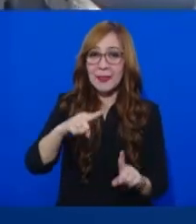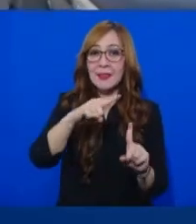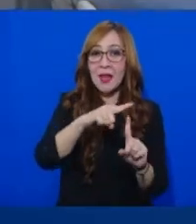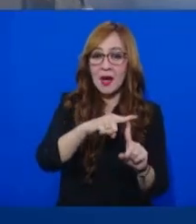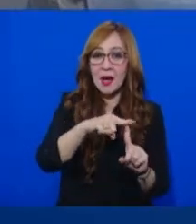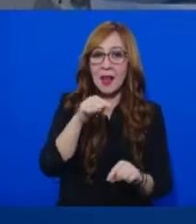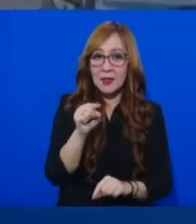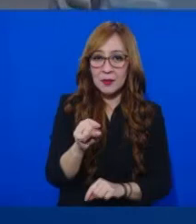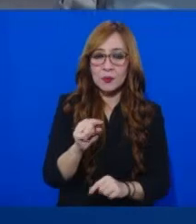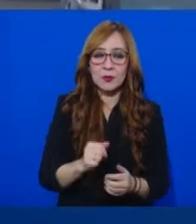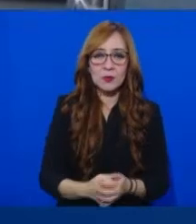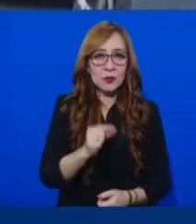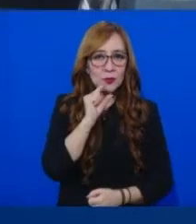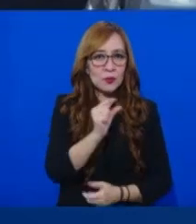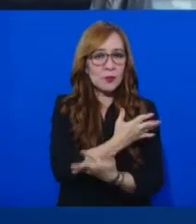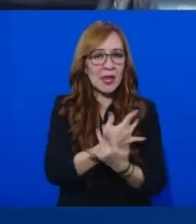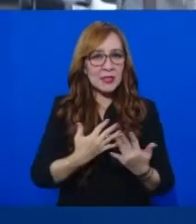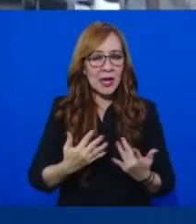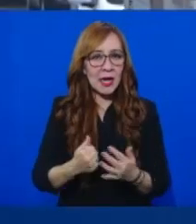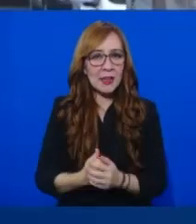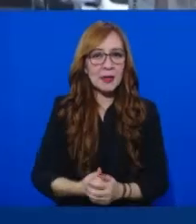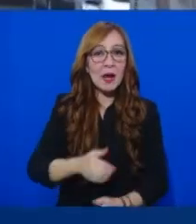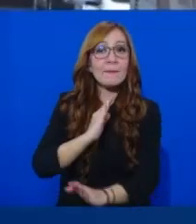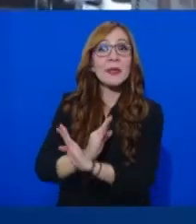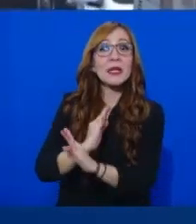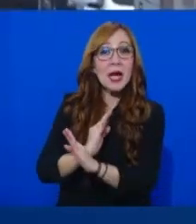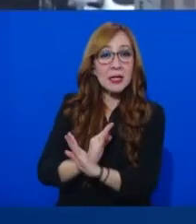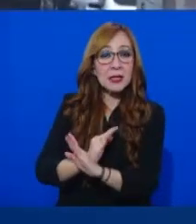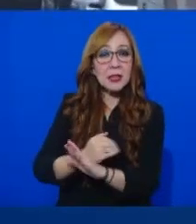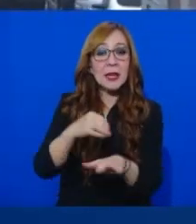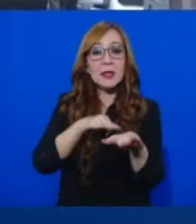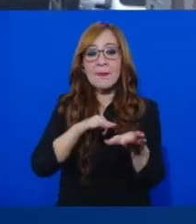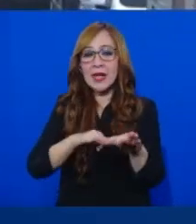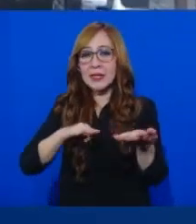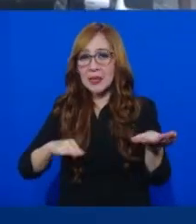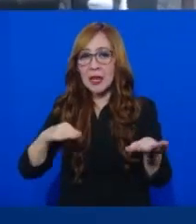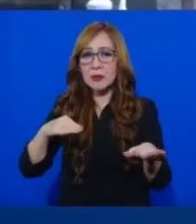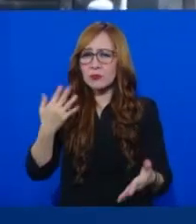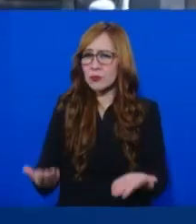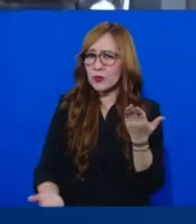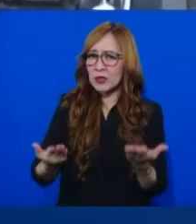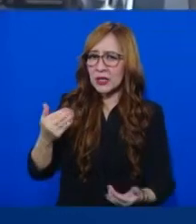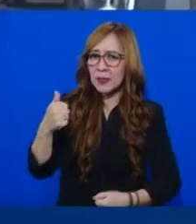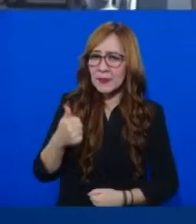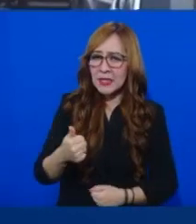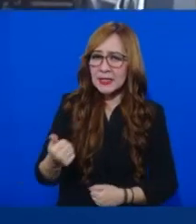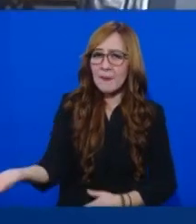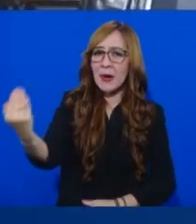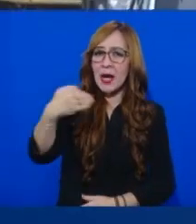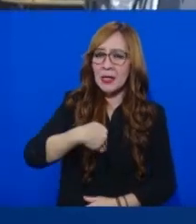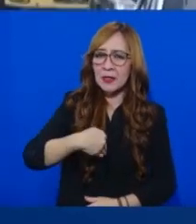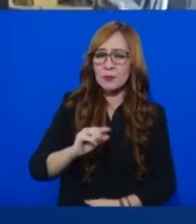Dan bagi masyarakat yang ingin menghindari kepadatan arus balik, mungkin bisa kembali di tanggal 27 hingga